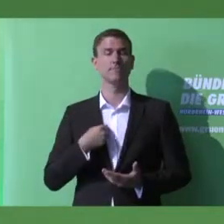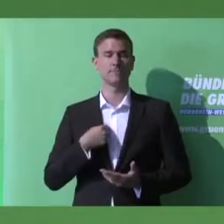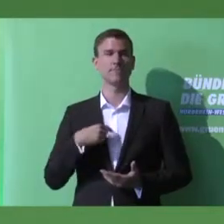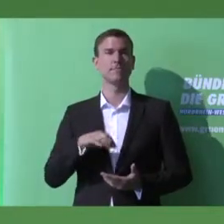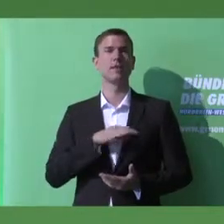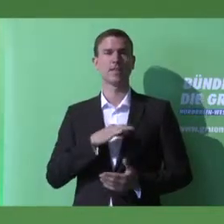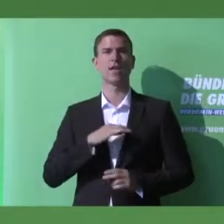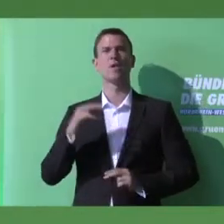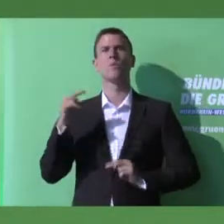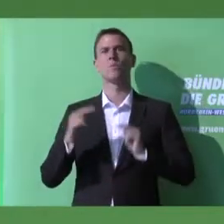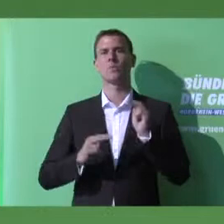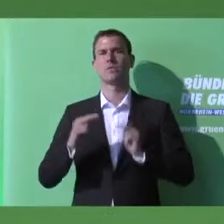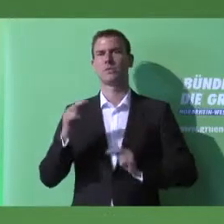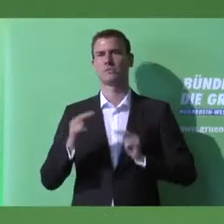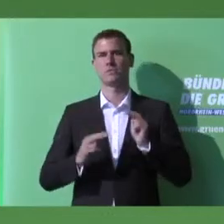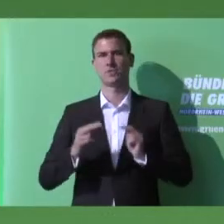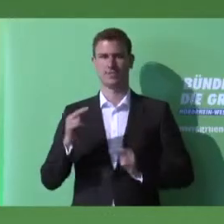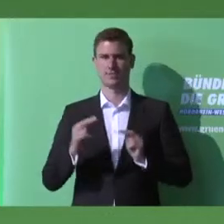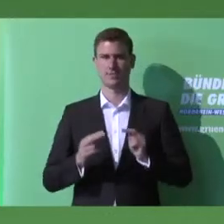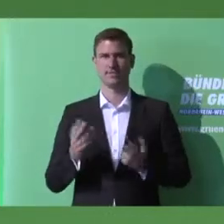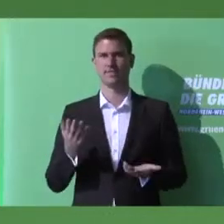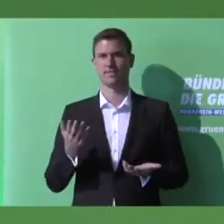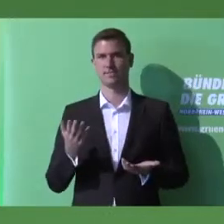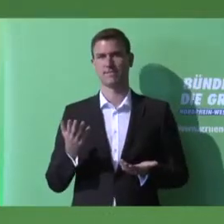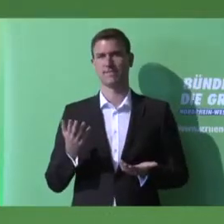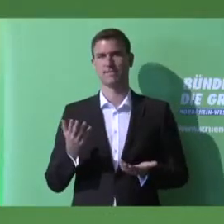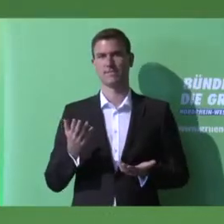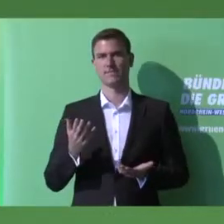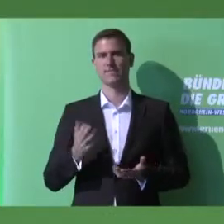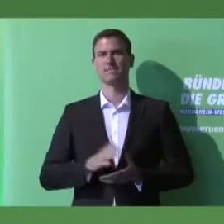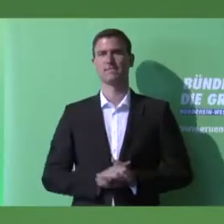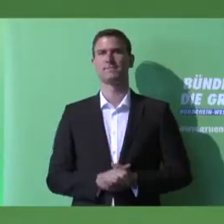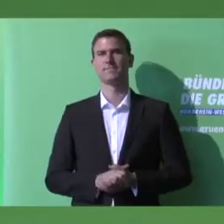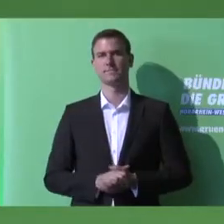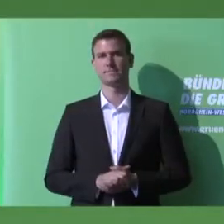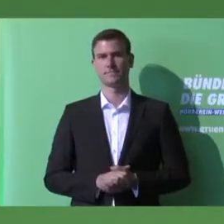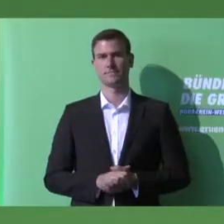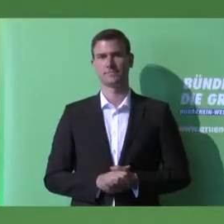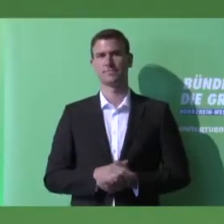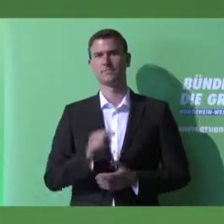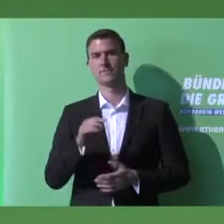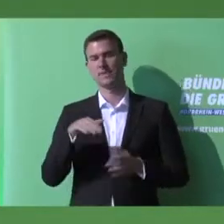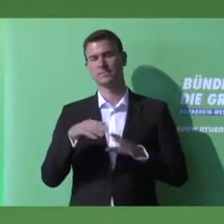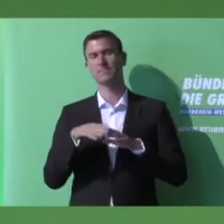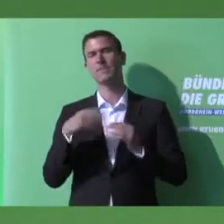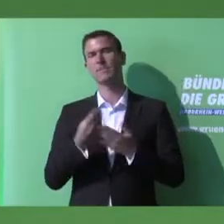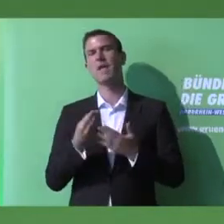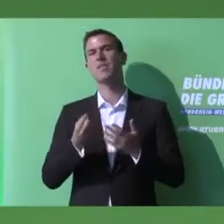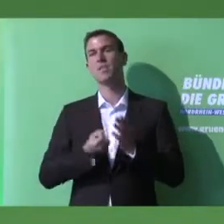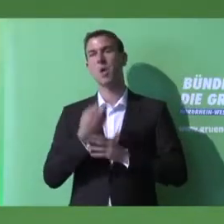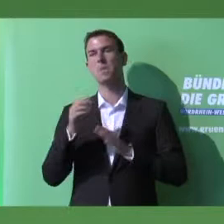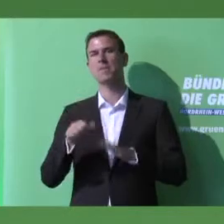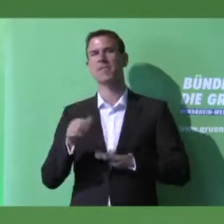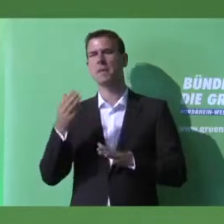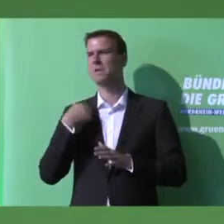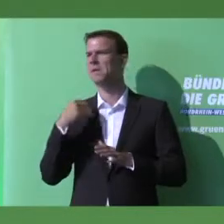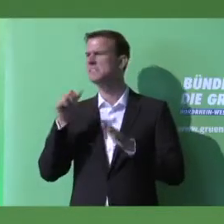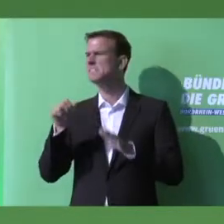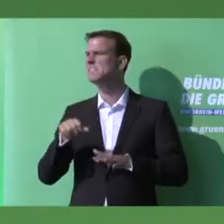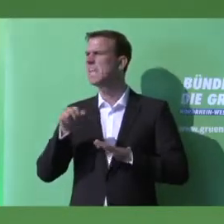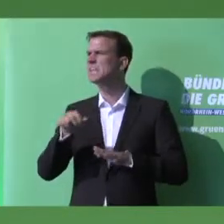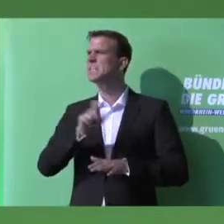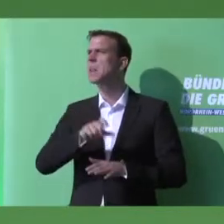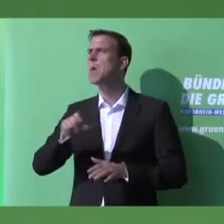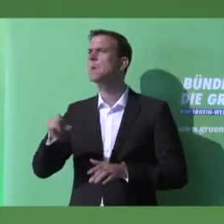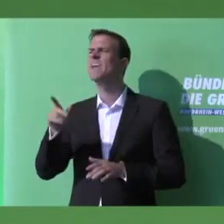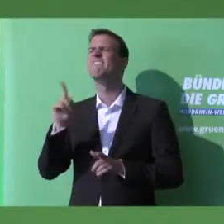Parteien. Es gibt eine Partei, da haben sich neulich 16 Leute, man weiß gar nicht genau, wer